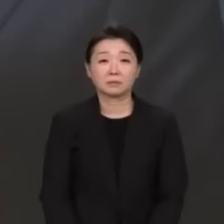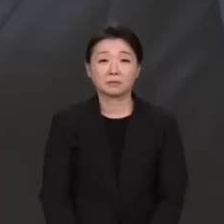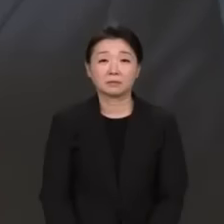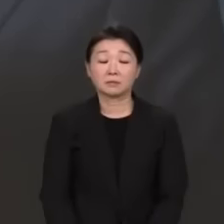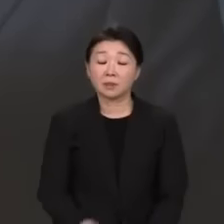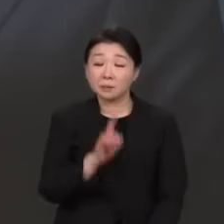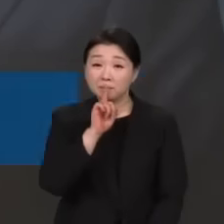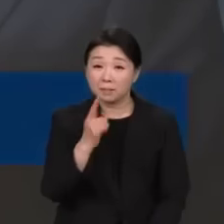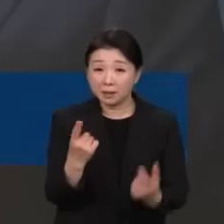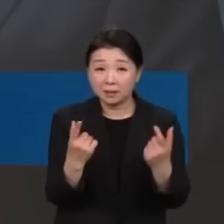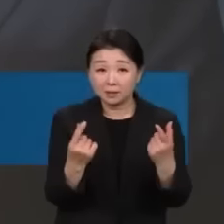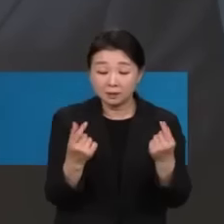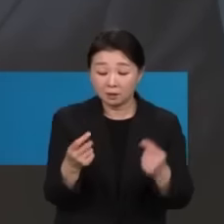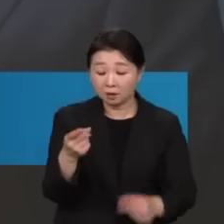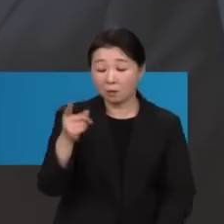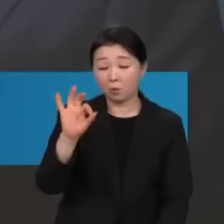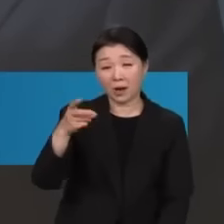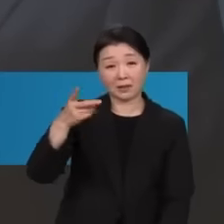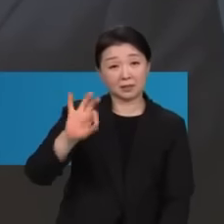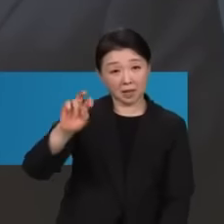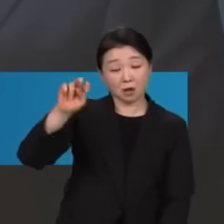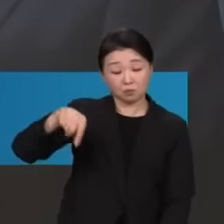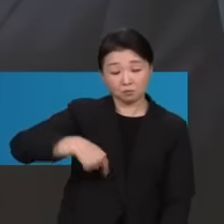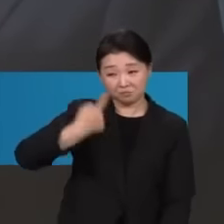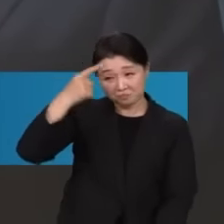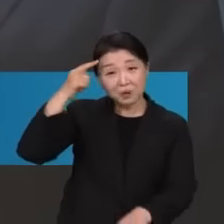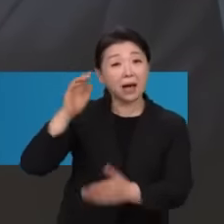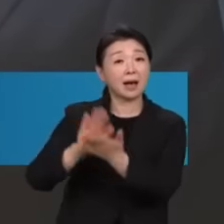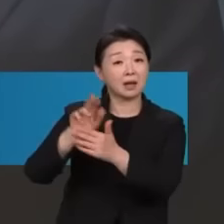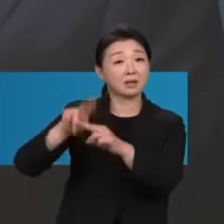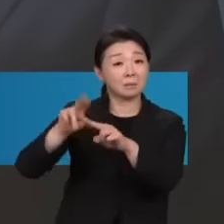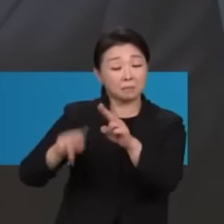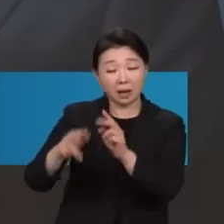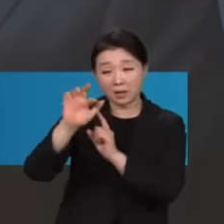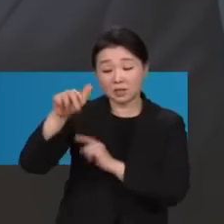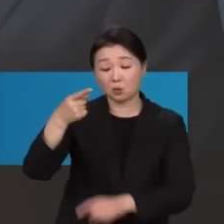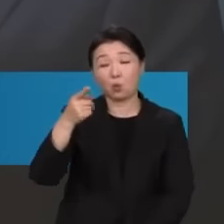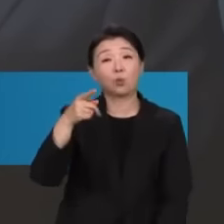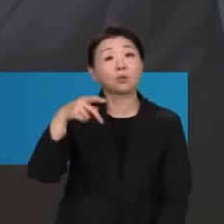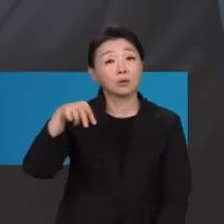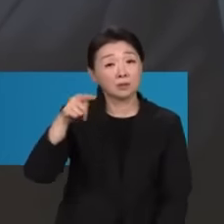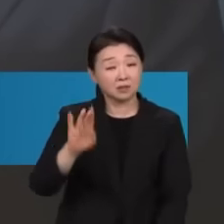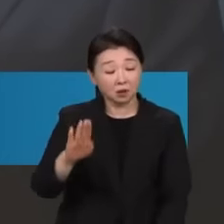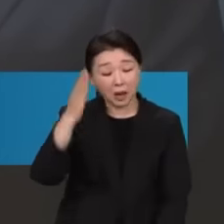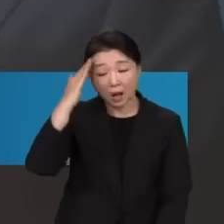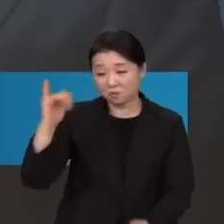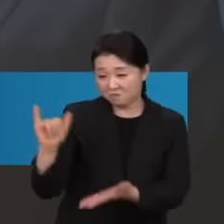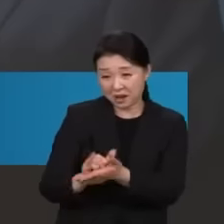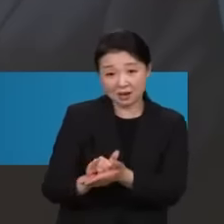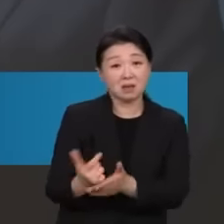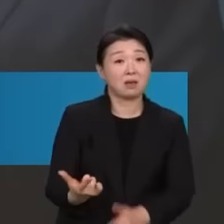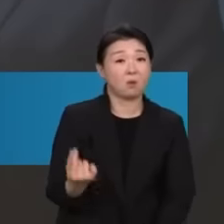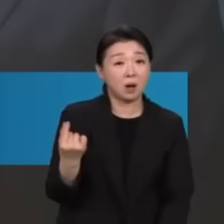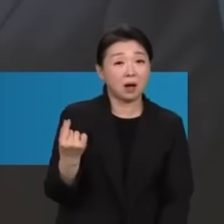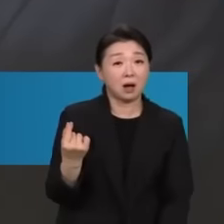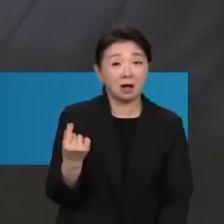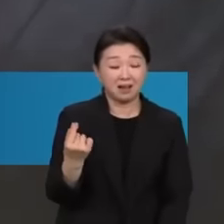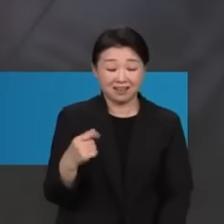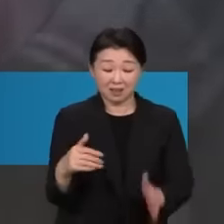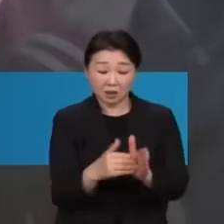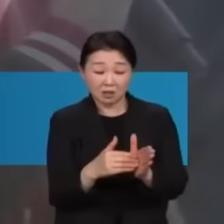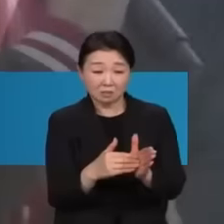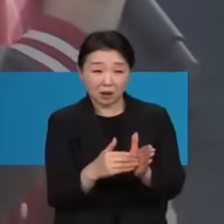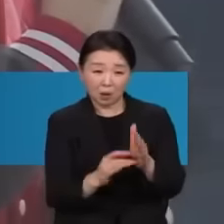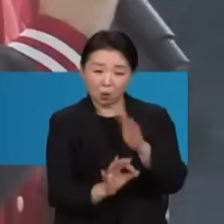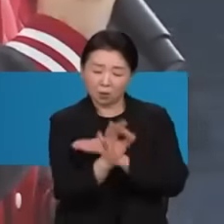앞서 전해드린 것처럼 황상무 수석이 자진 사퇴하고 이종섭 대사가 조기 귀국하는 걸로 정리되면서 오전까지만 해도